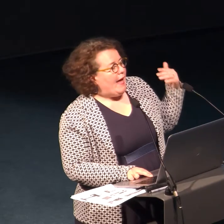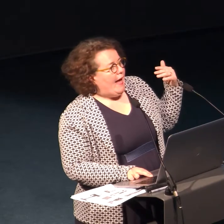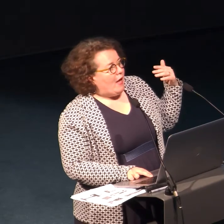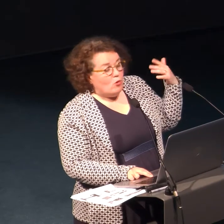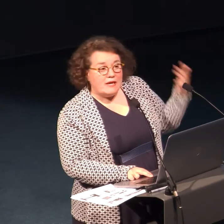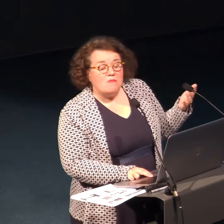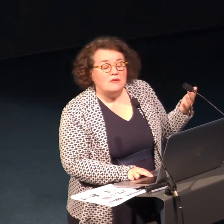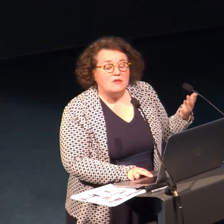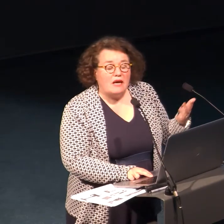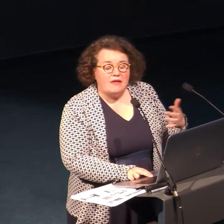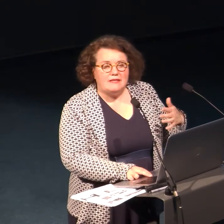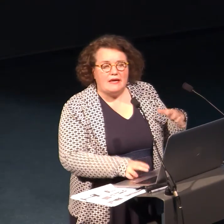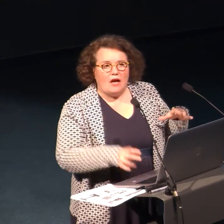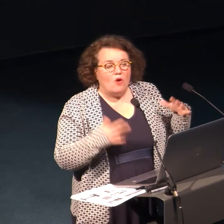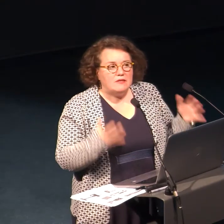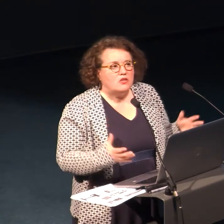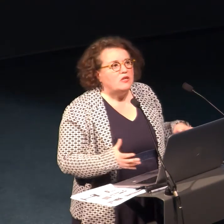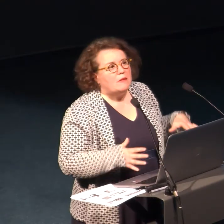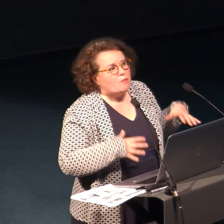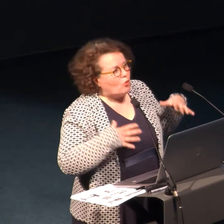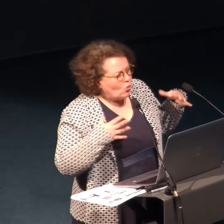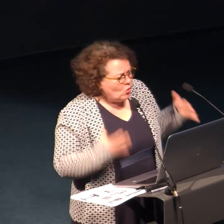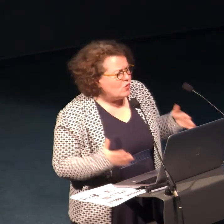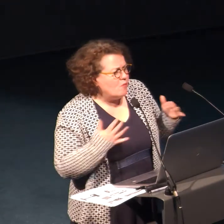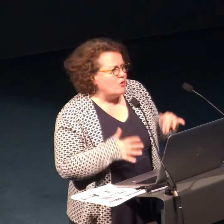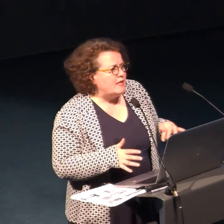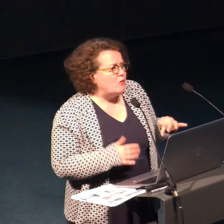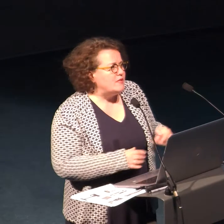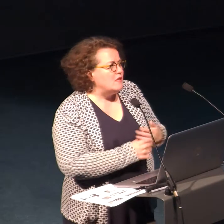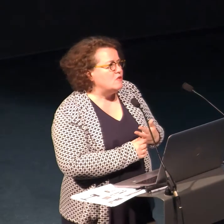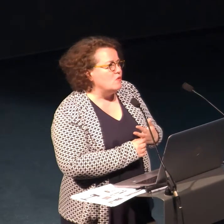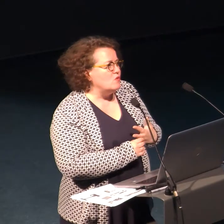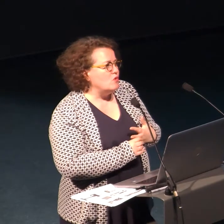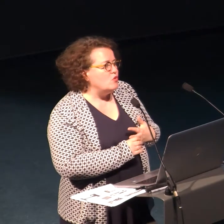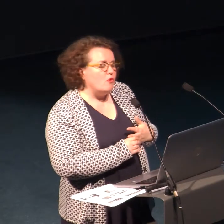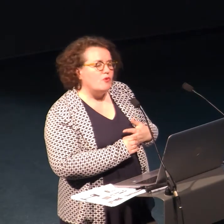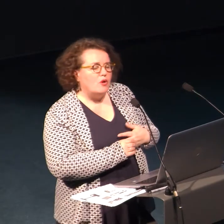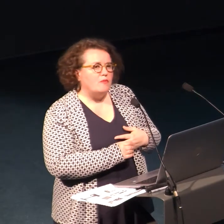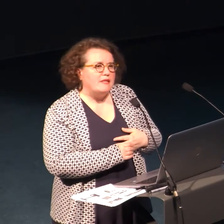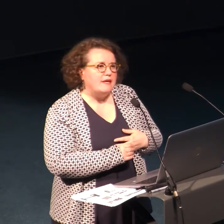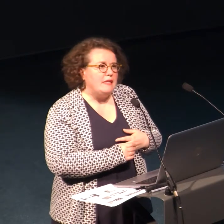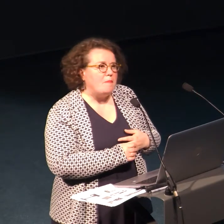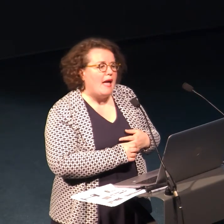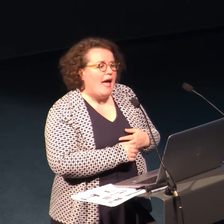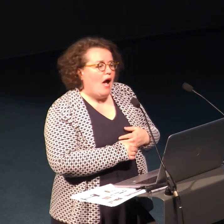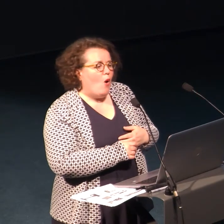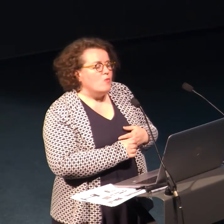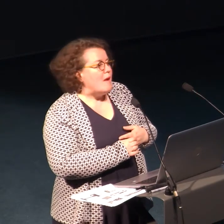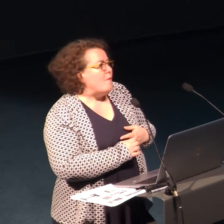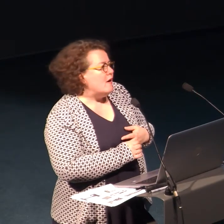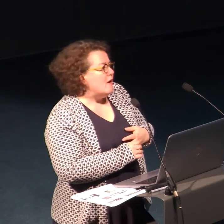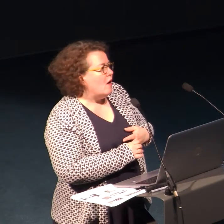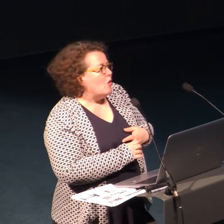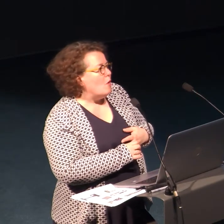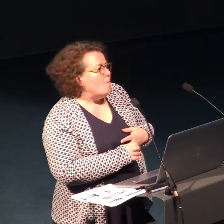contrairement à ce qui avait été envisagé pendant longtemps pendant les négociations du protocole de madrid on n'a